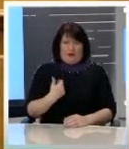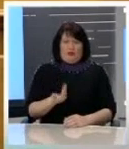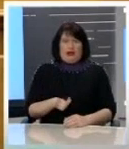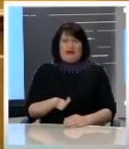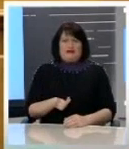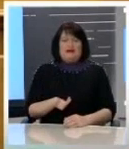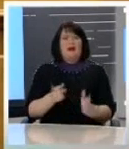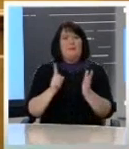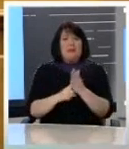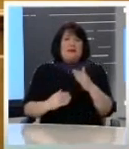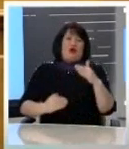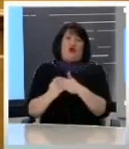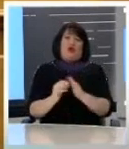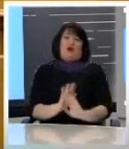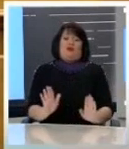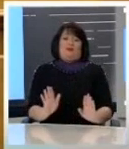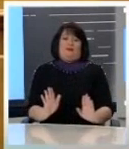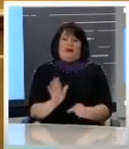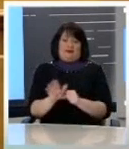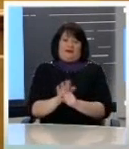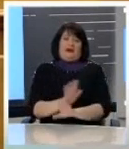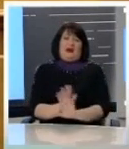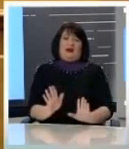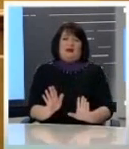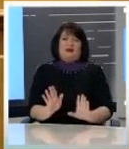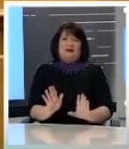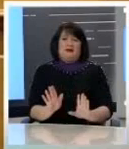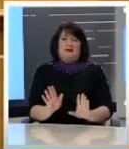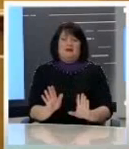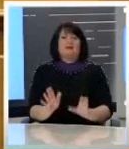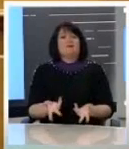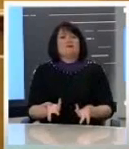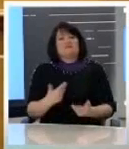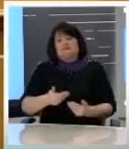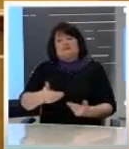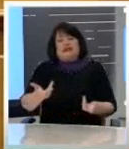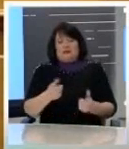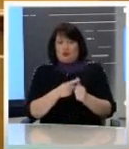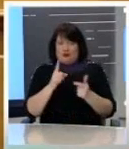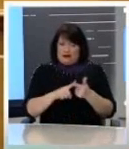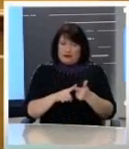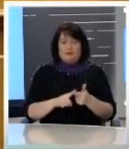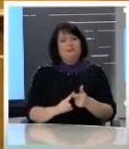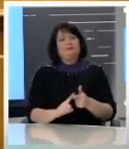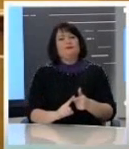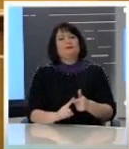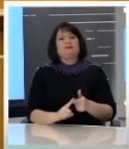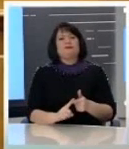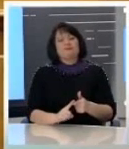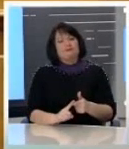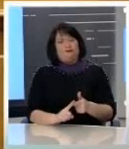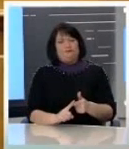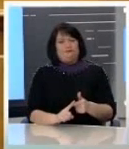υπάρξει ένα όριο στον τρόπο με τον οποίο αποδέχεται κάποιος από εκεί και πέρα. Δεύτερο θέμα. Δεν μπορούμε